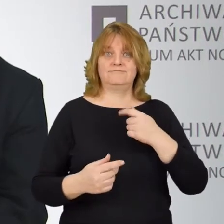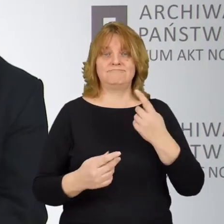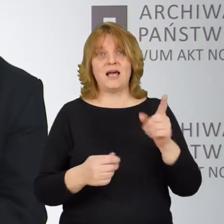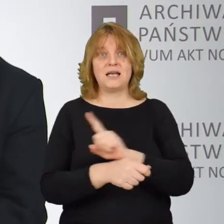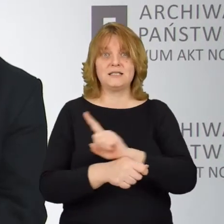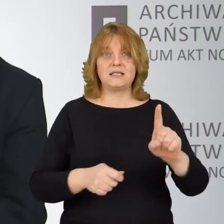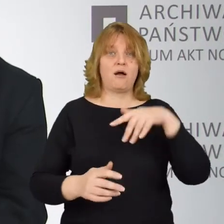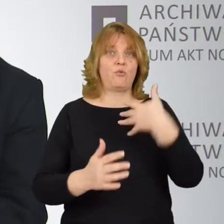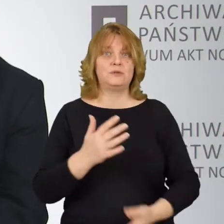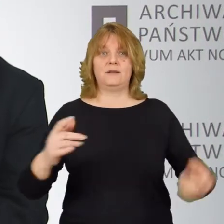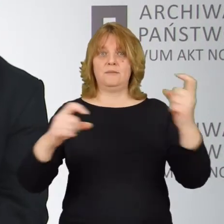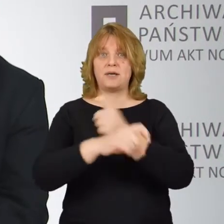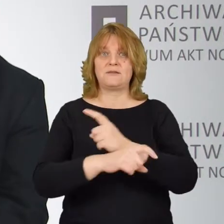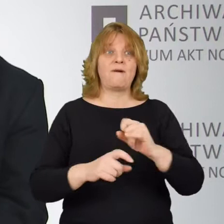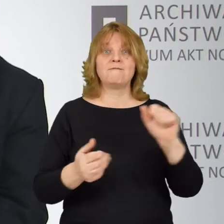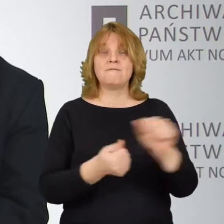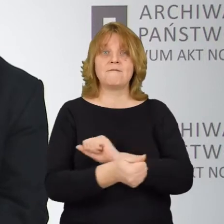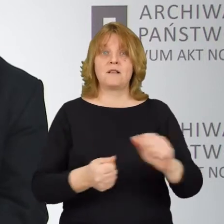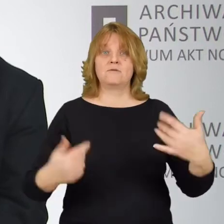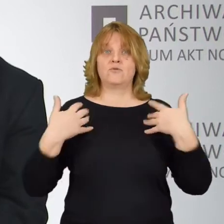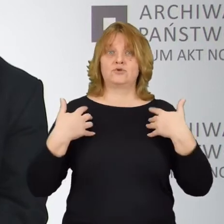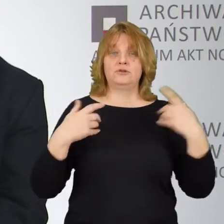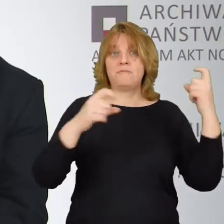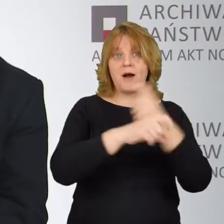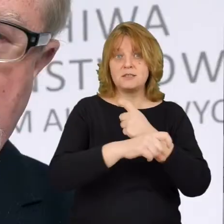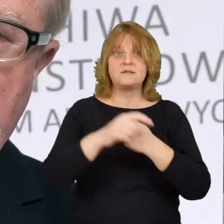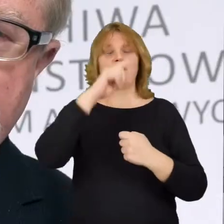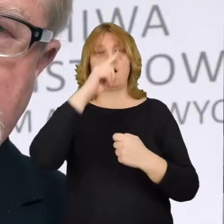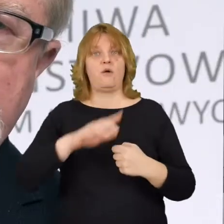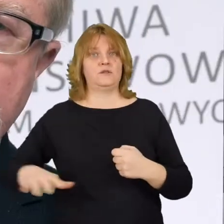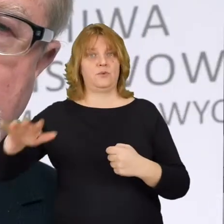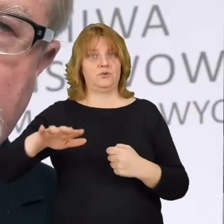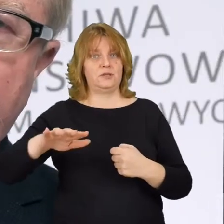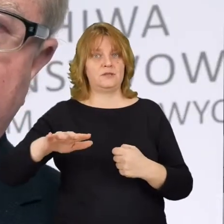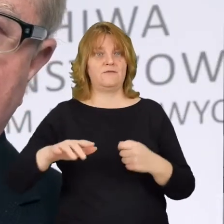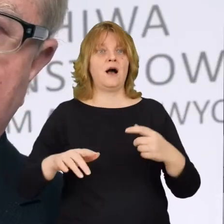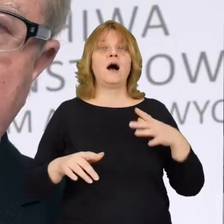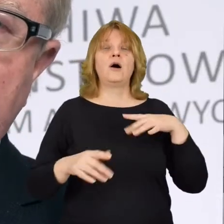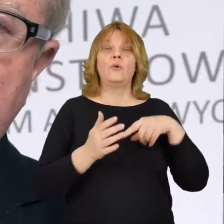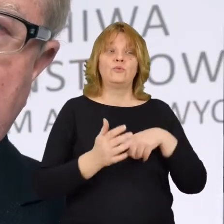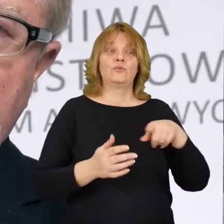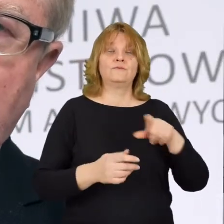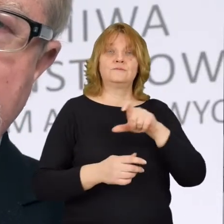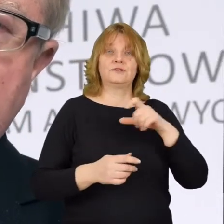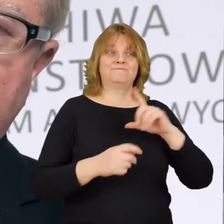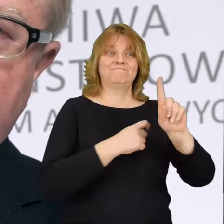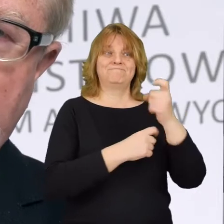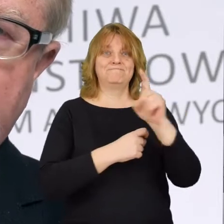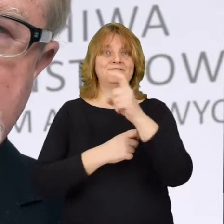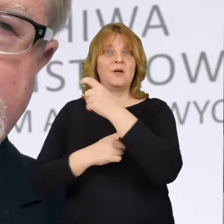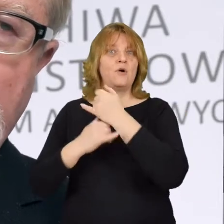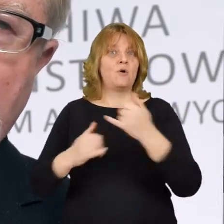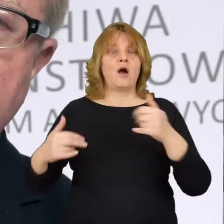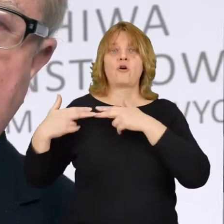państwowości, walka o byt państwa i społeczeństwa. Przekłada się to na powoływanie Komitetów